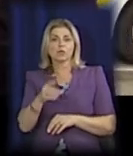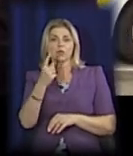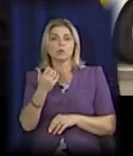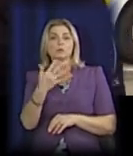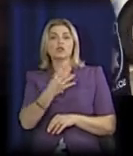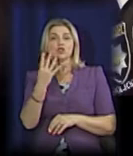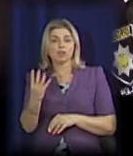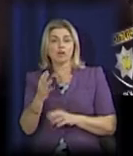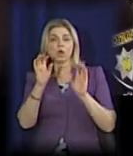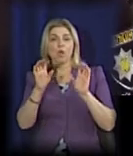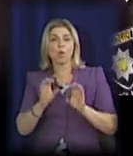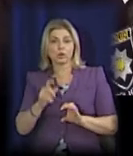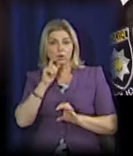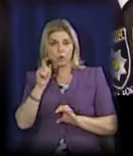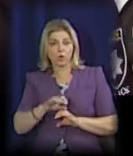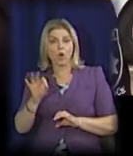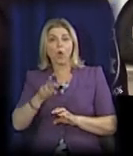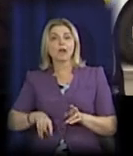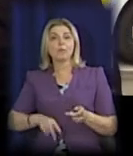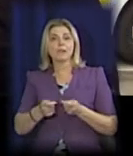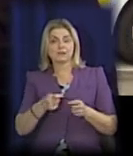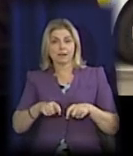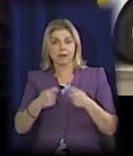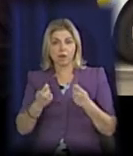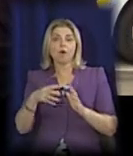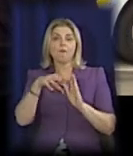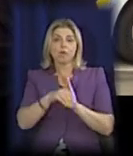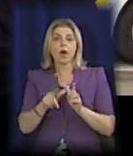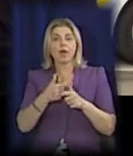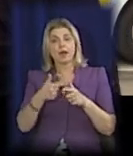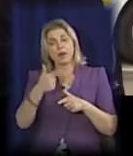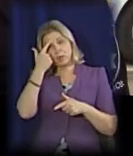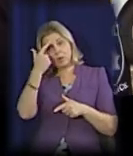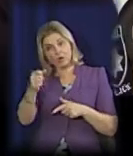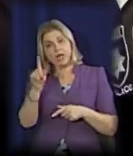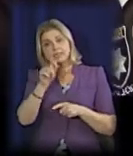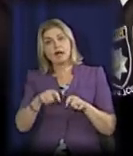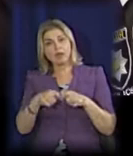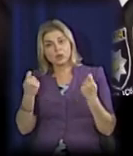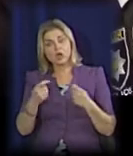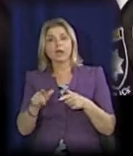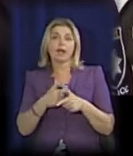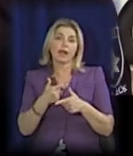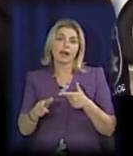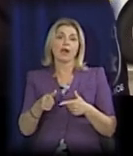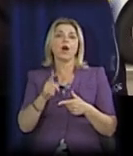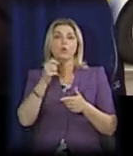154 Кодексу України про адміністративні правопорушення, який передбачає або ж попередження за дане правопорушення, або